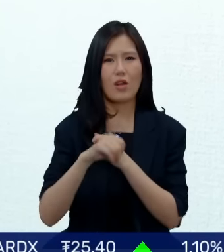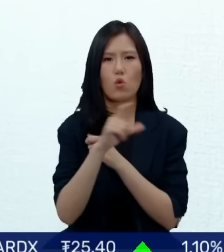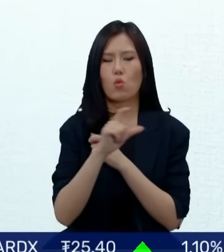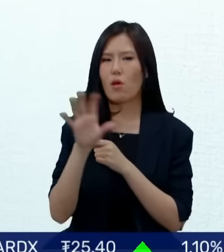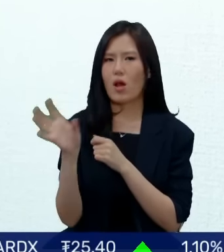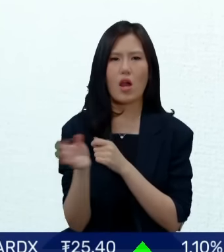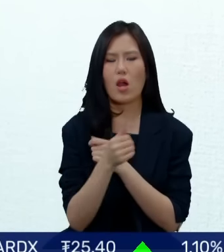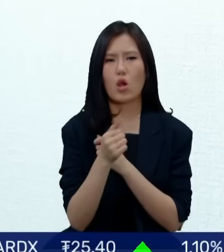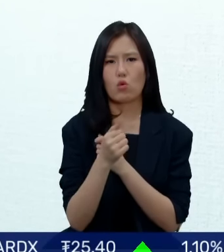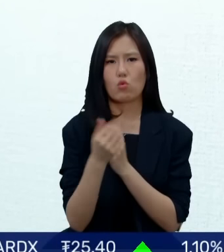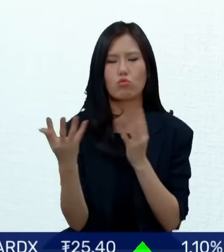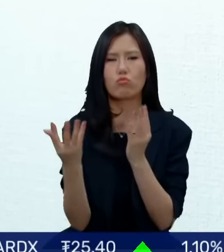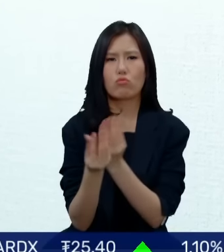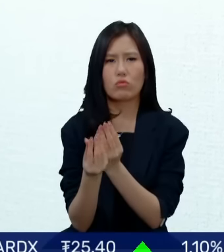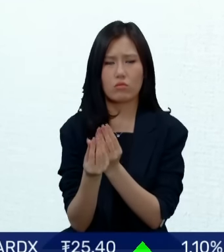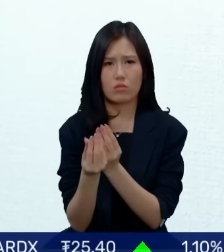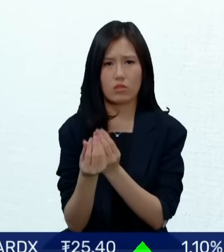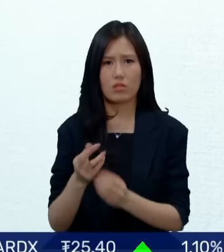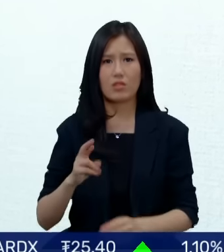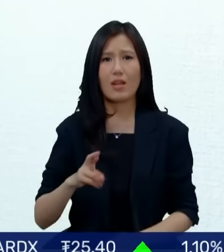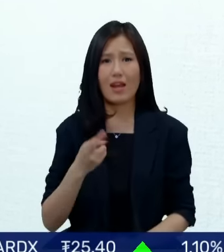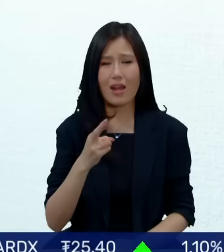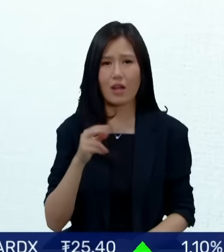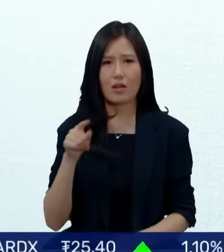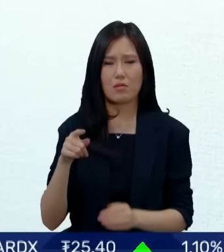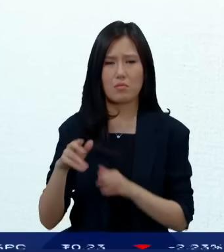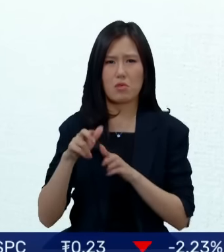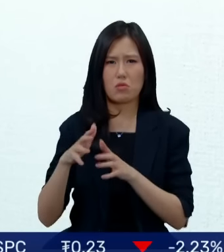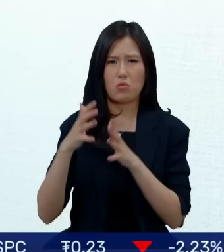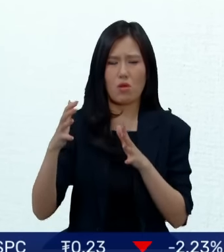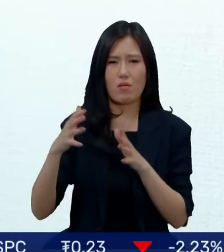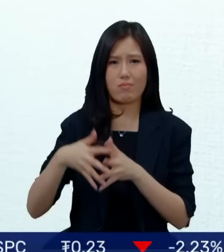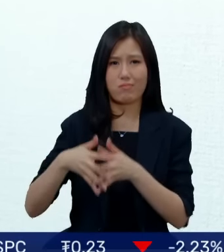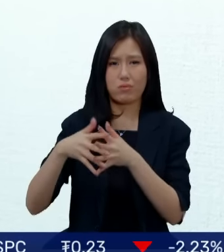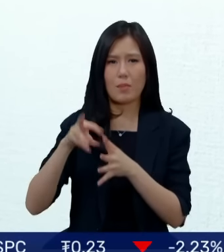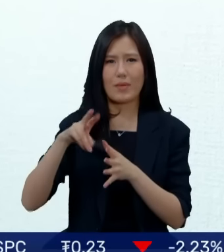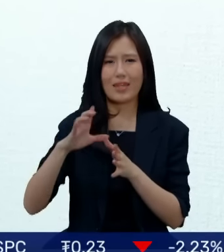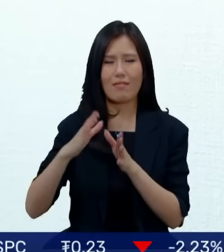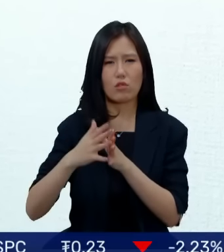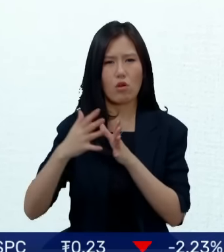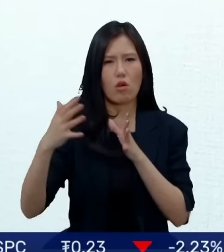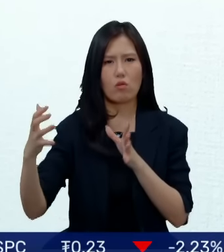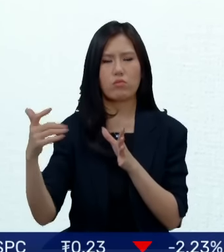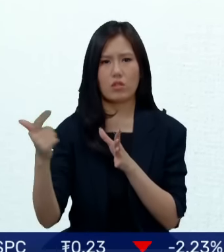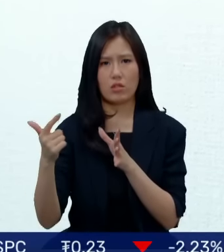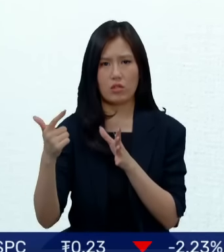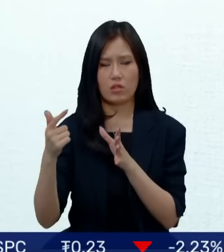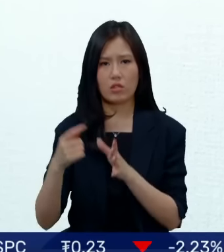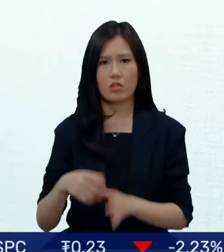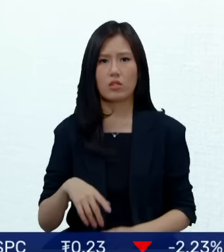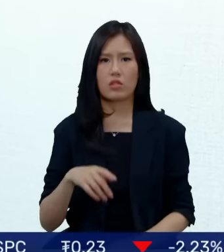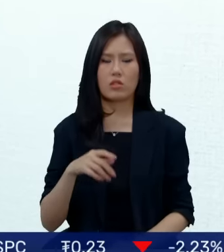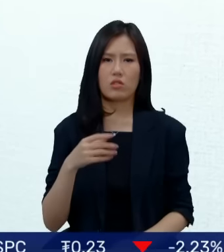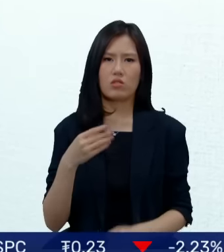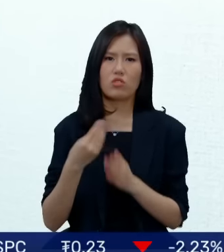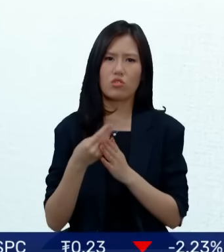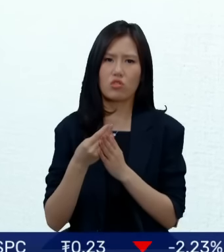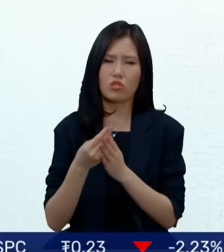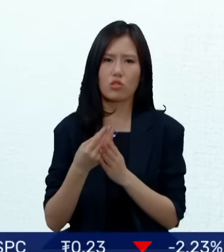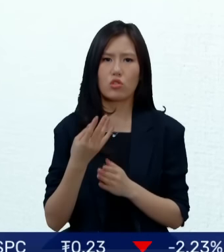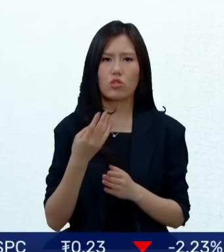зэрэглэлийн төслүүд бол яагаад гэвэл илүү том метр квадраттай төлөвлөж байна. За стандарт зэрэглэлийн дундч метр квадратныг ойролцоогоор 40